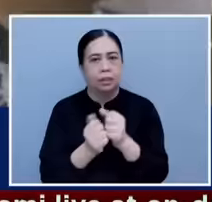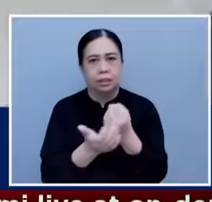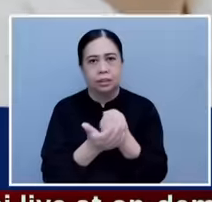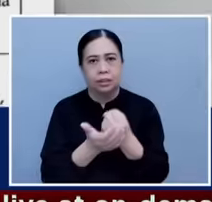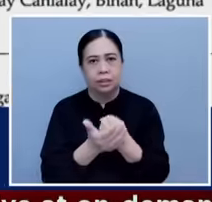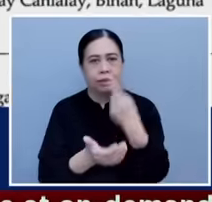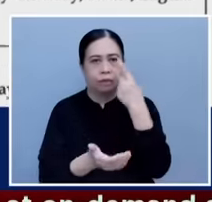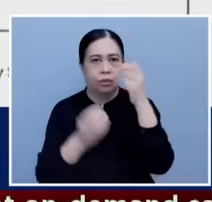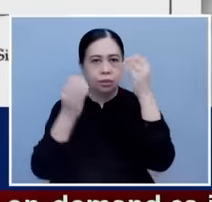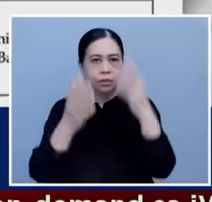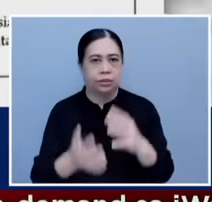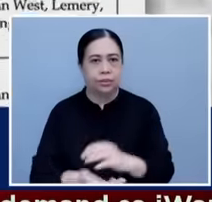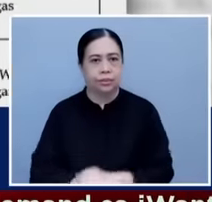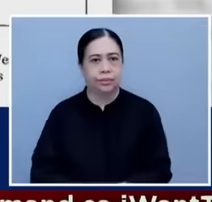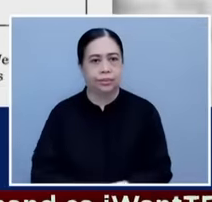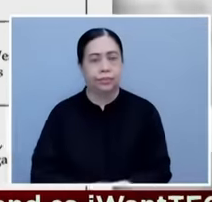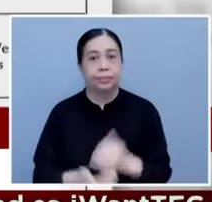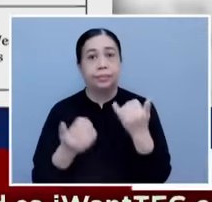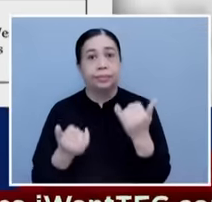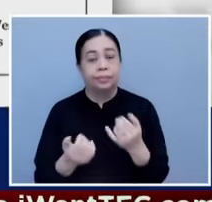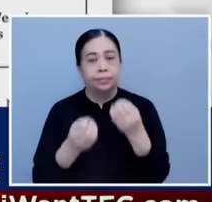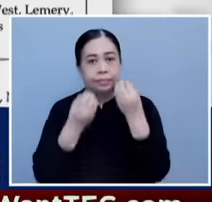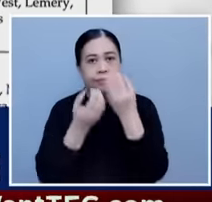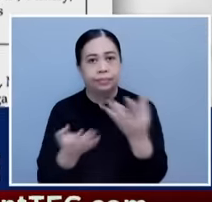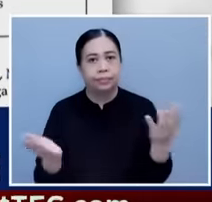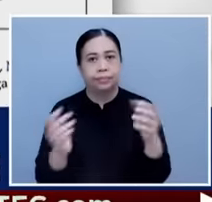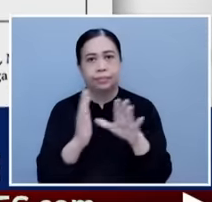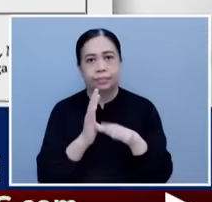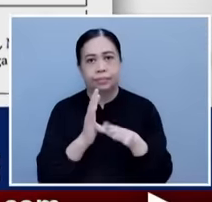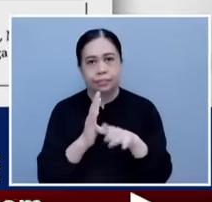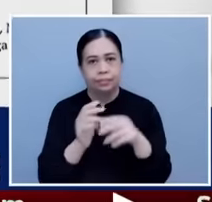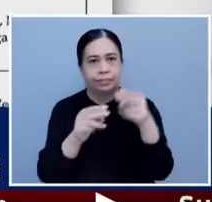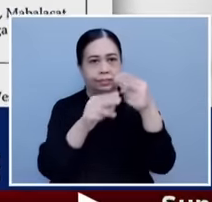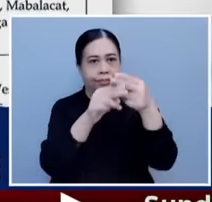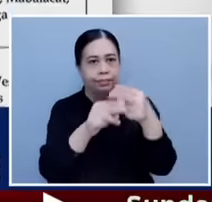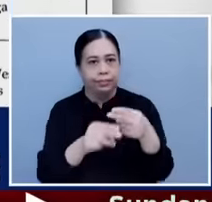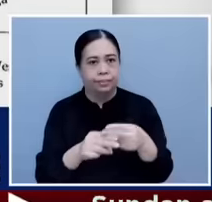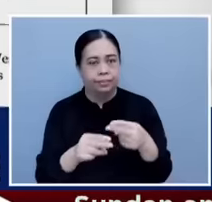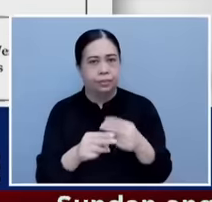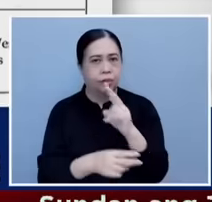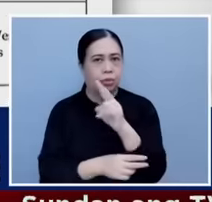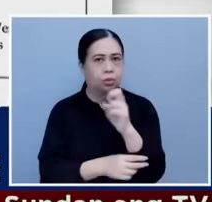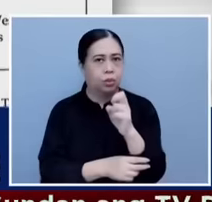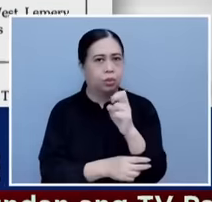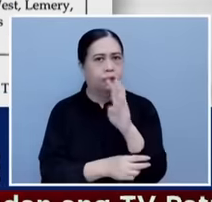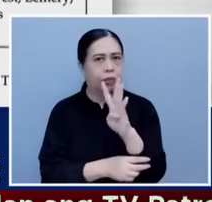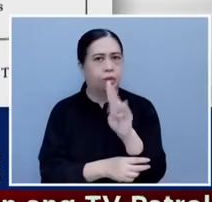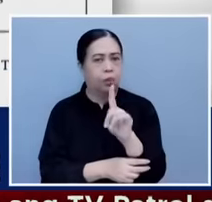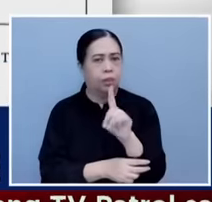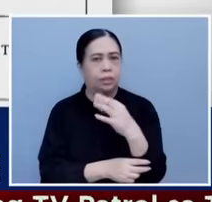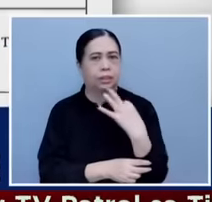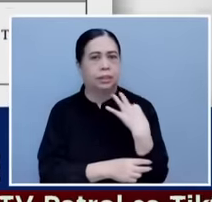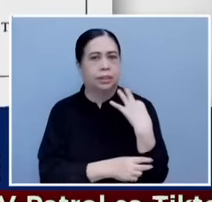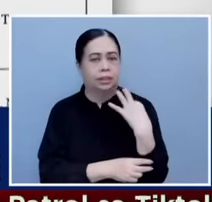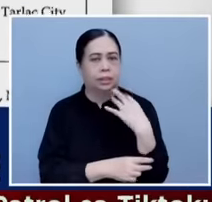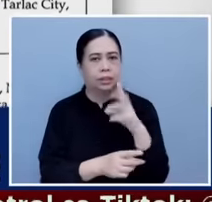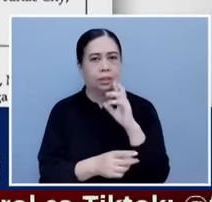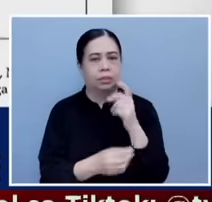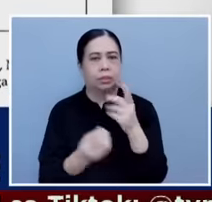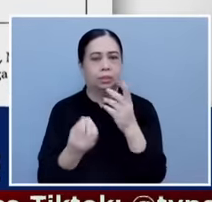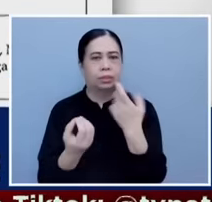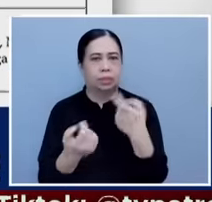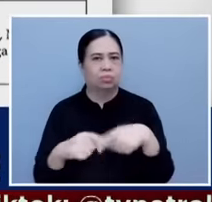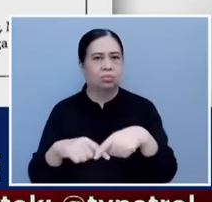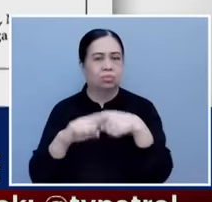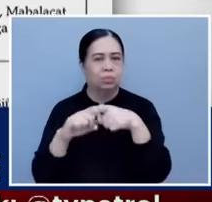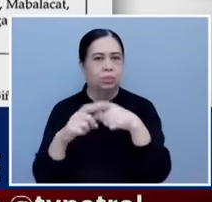guro. Ngayong araw, inilabas na rin ng COMELEC ang pangalan ng 241 candidates na sususpendihin ang